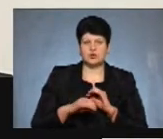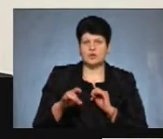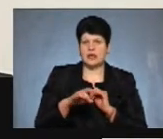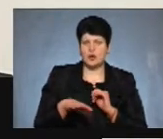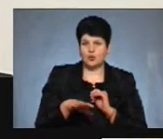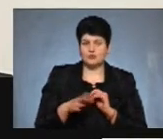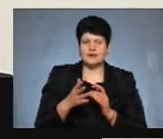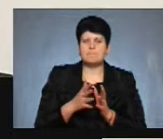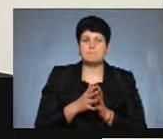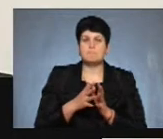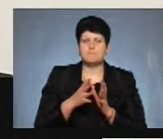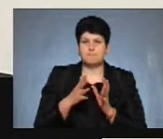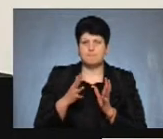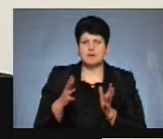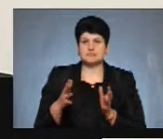яких максимально